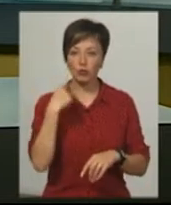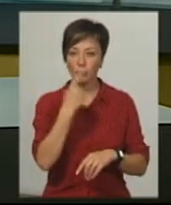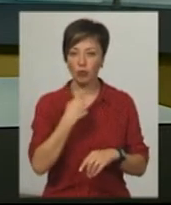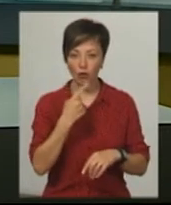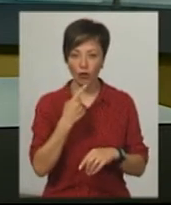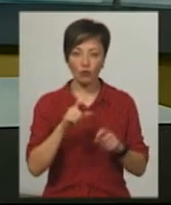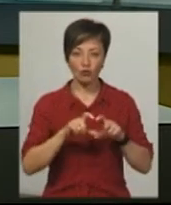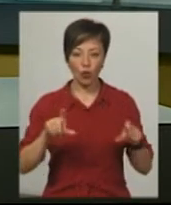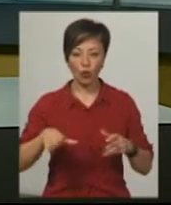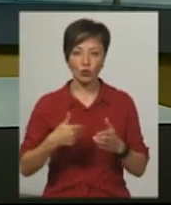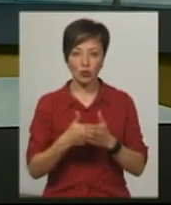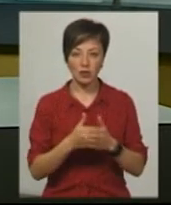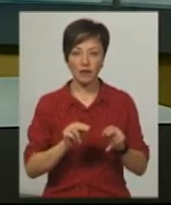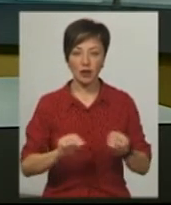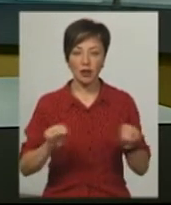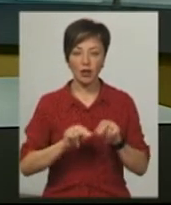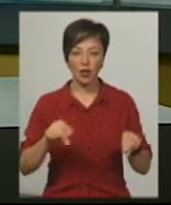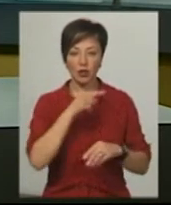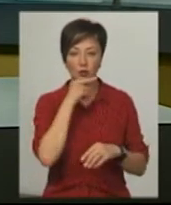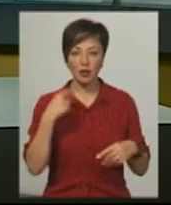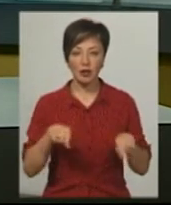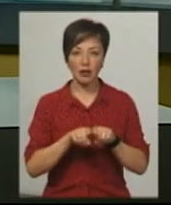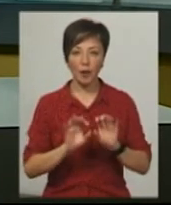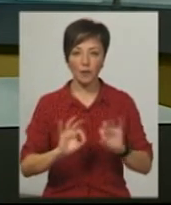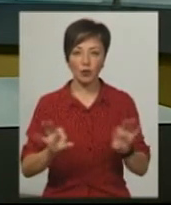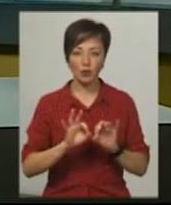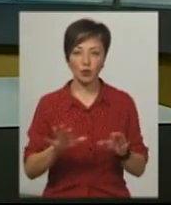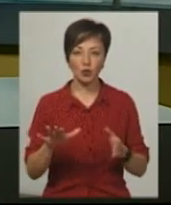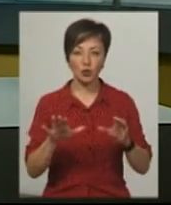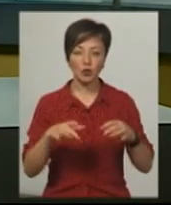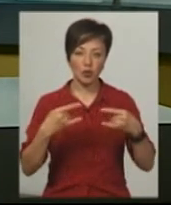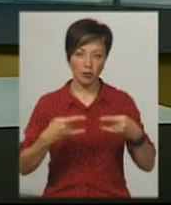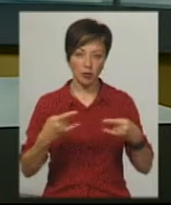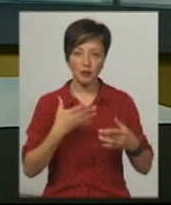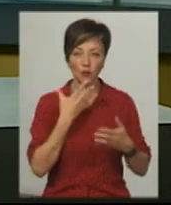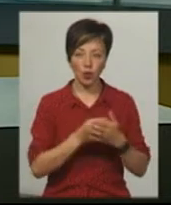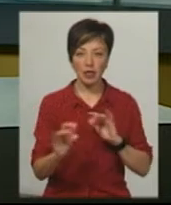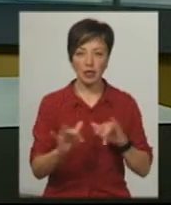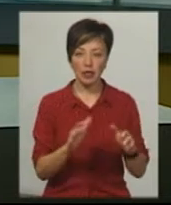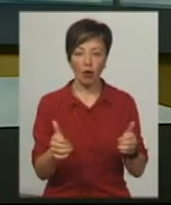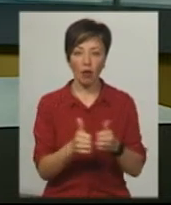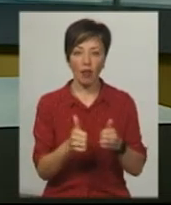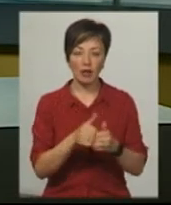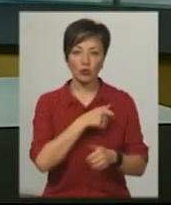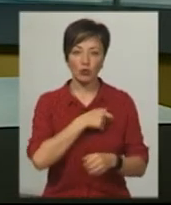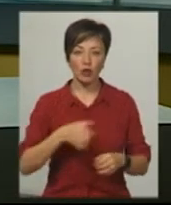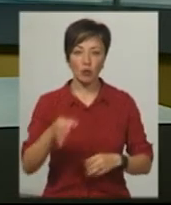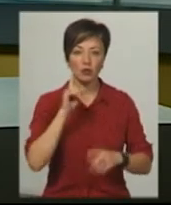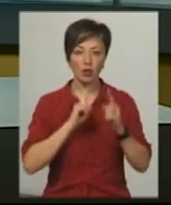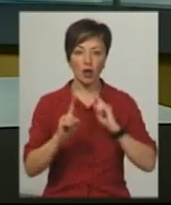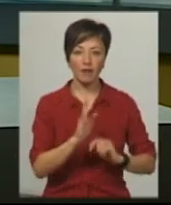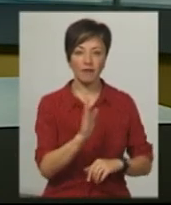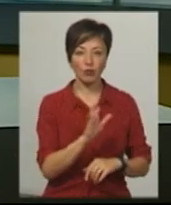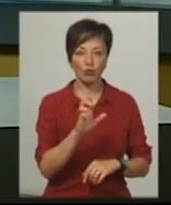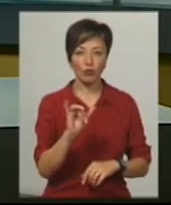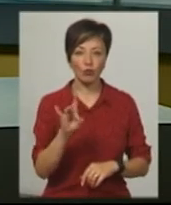яких досі викладають російською. Так прокоментував Суспільному свої та дії колеги депутат Хмельницького обласної ради Віктор Бурлик.